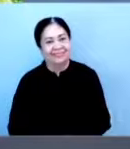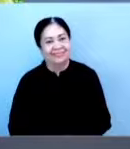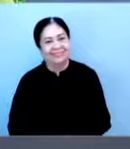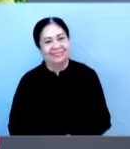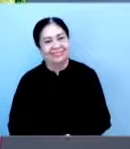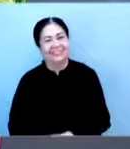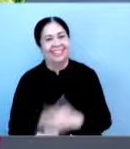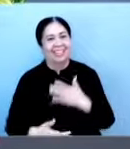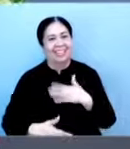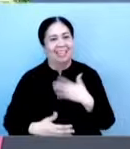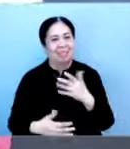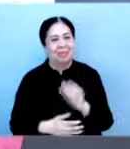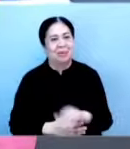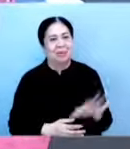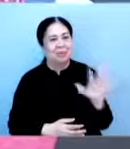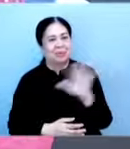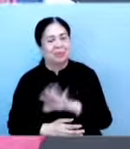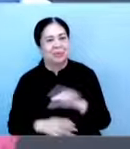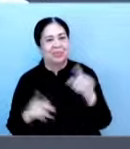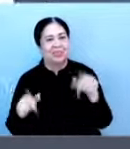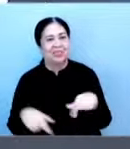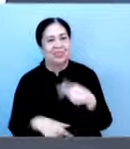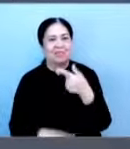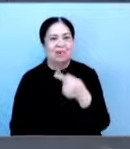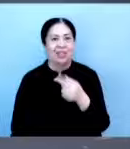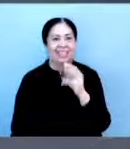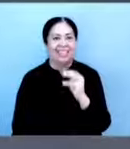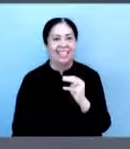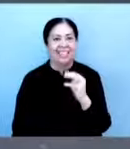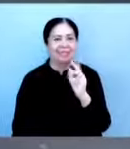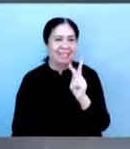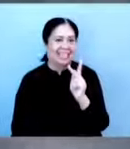happy morning casalo ang Good